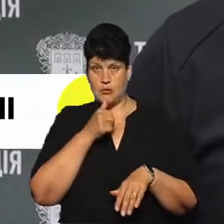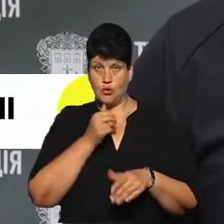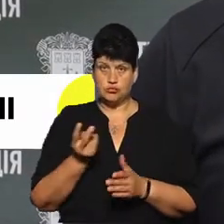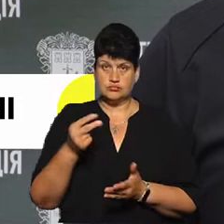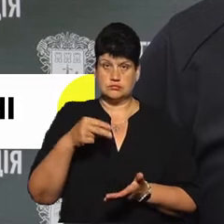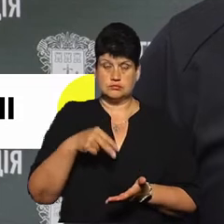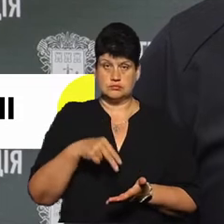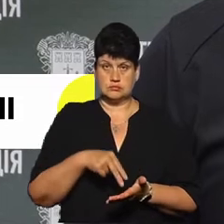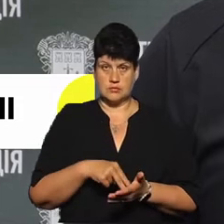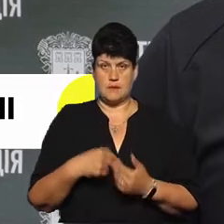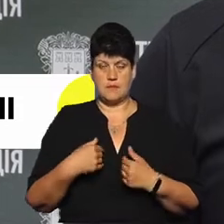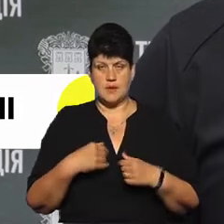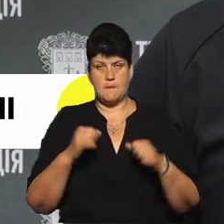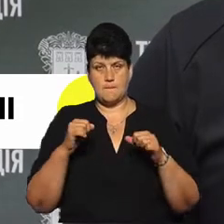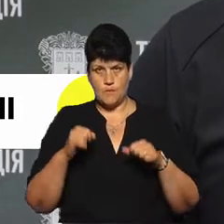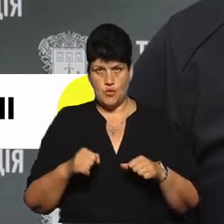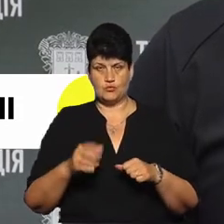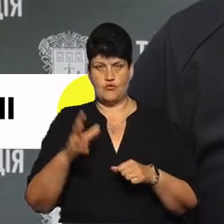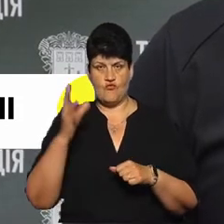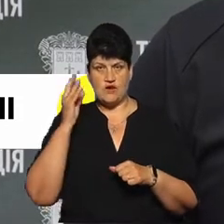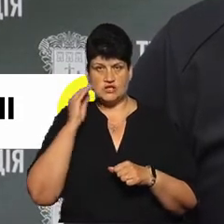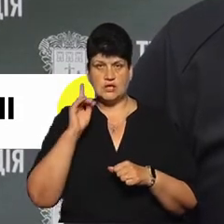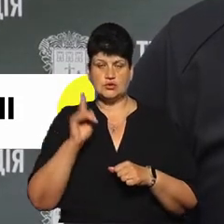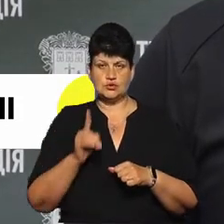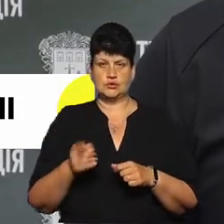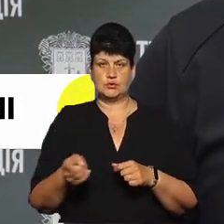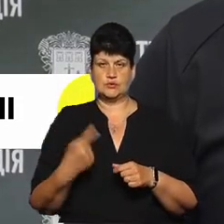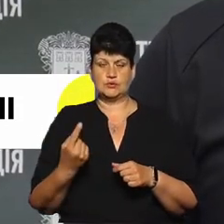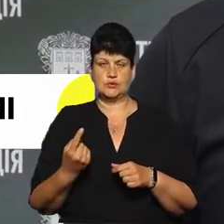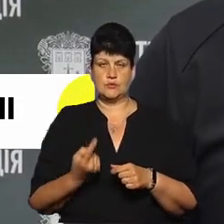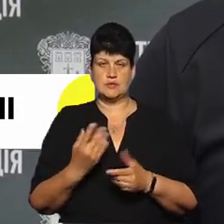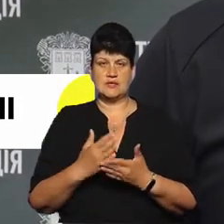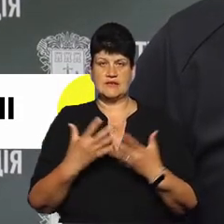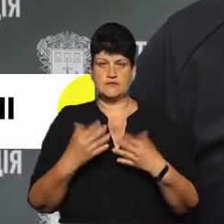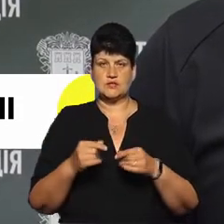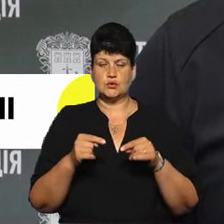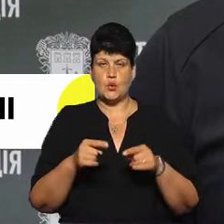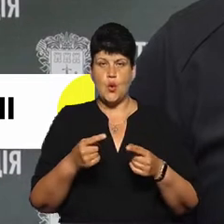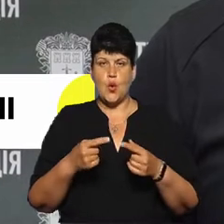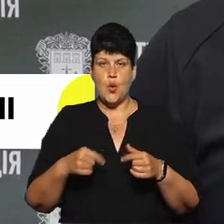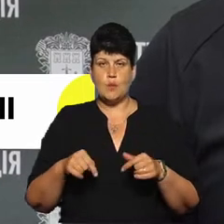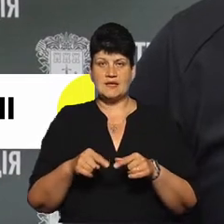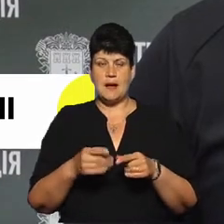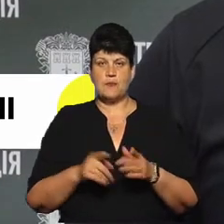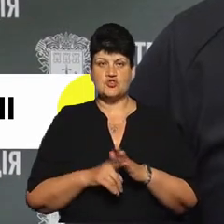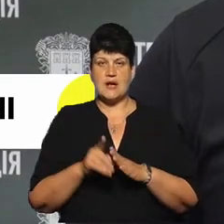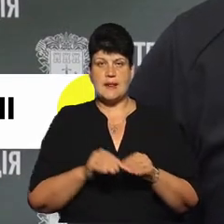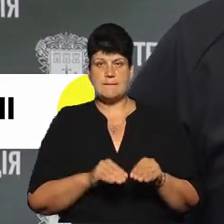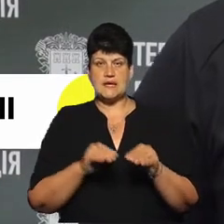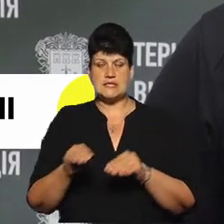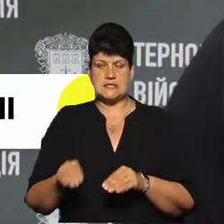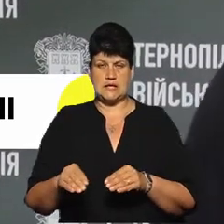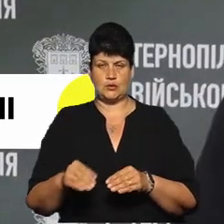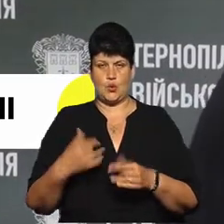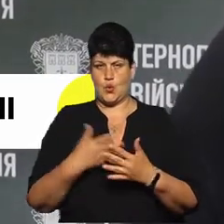ноги. Тобто ми можемо вважати, що Тернопільщина стала вже тою областю, яка почала пересадку органів. Це важливо. Хоча